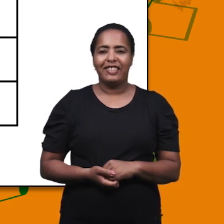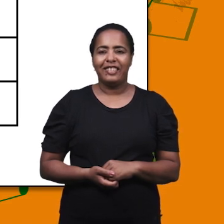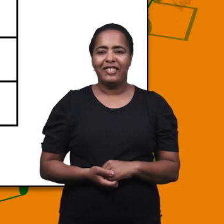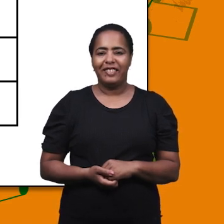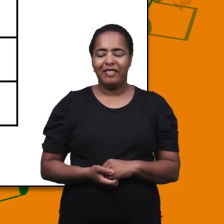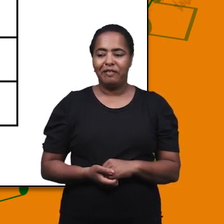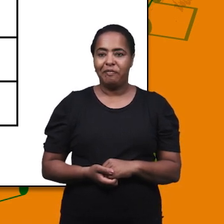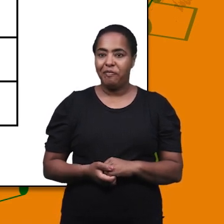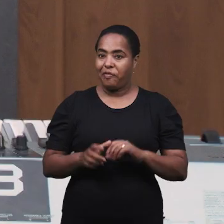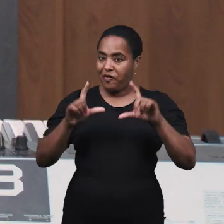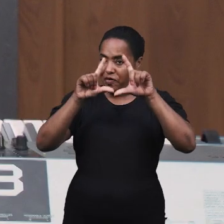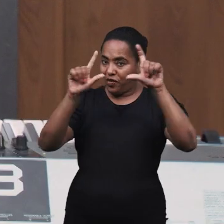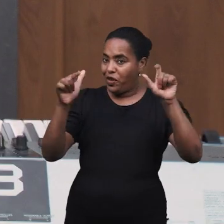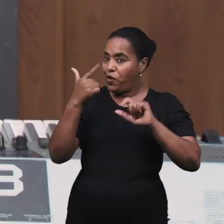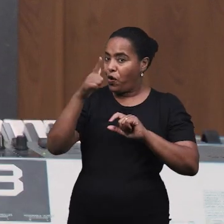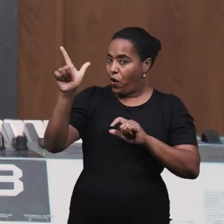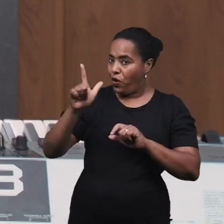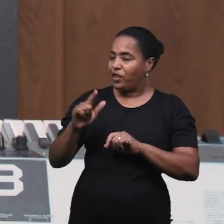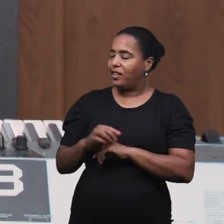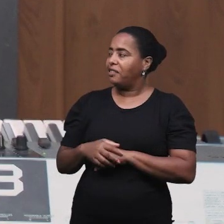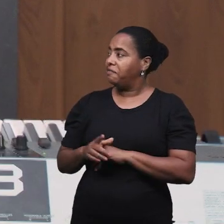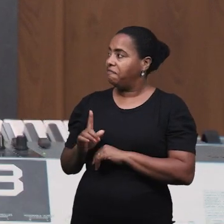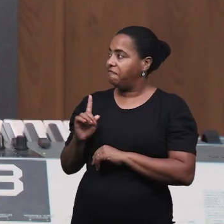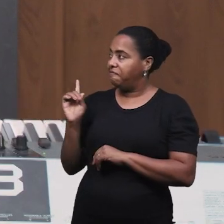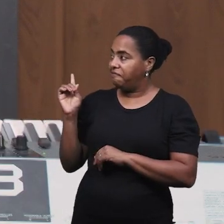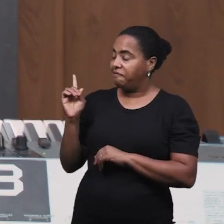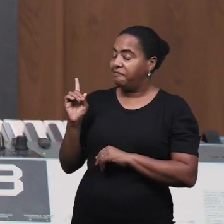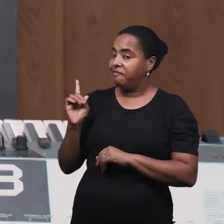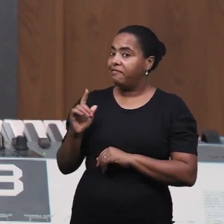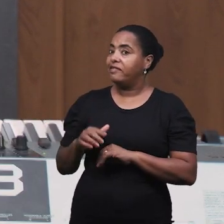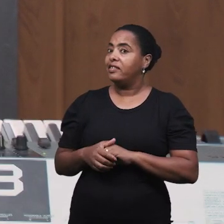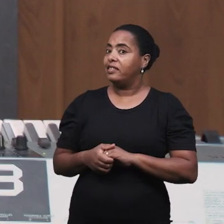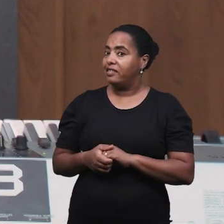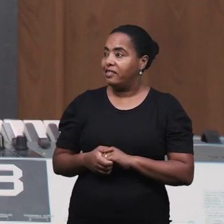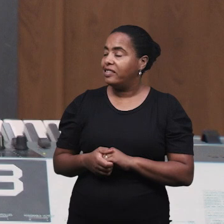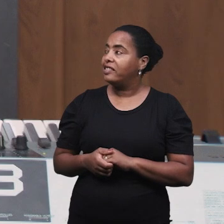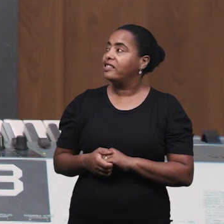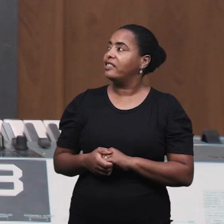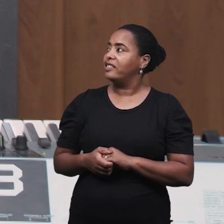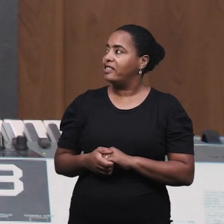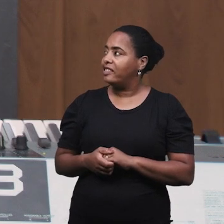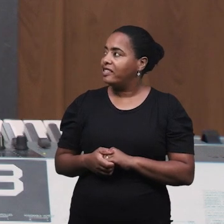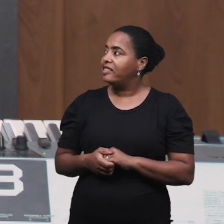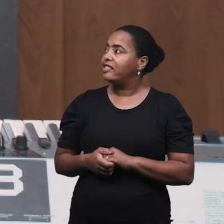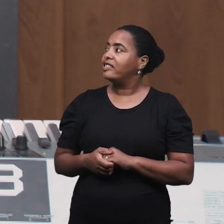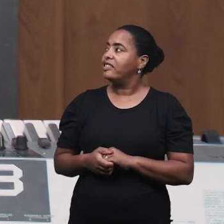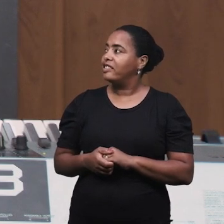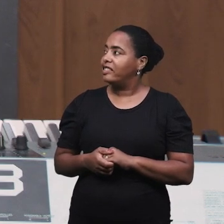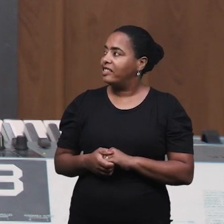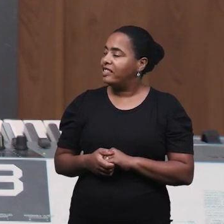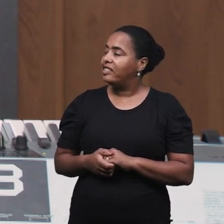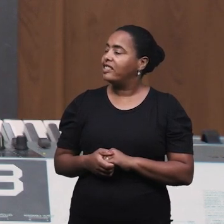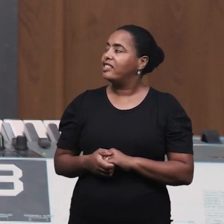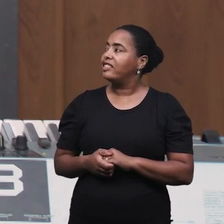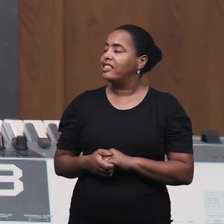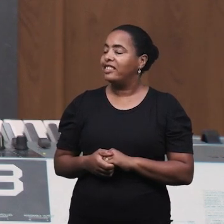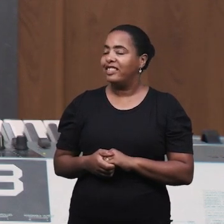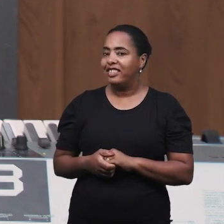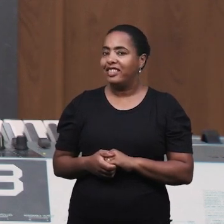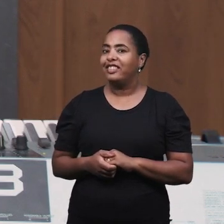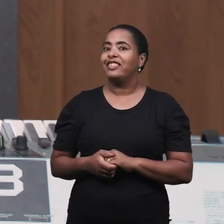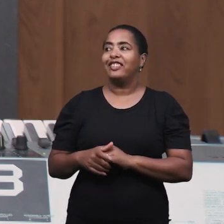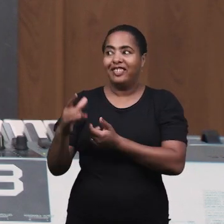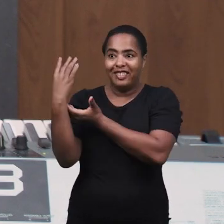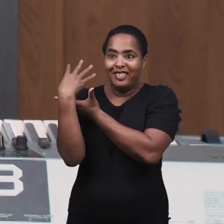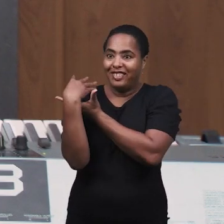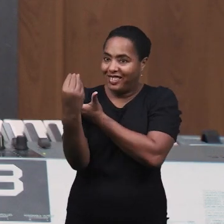Maintenant, la prochaine phrase. Aqui, a próxima frase. Ré, sol, sol, sol, sol, lá, si, lá, mi. Avec moi, la